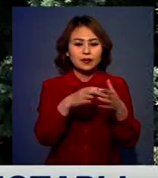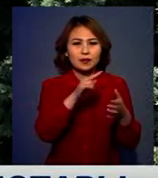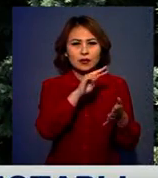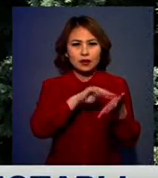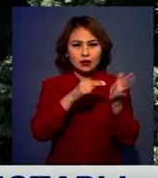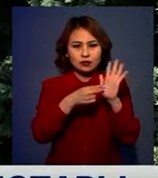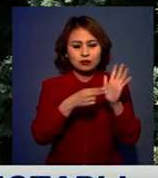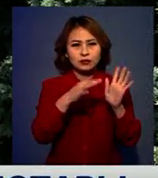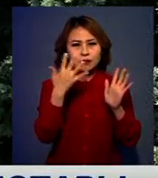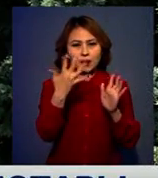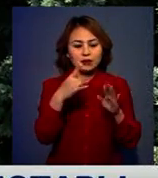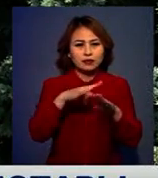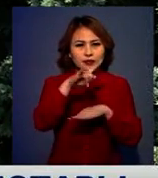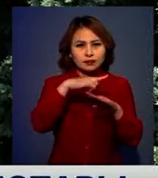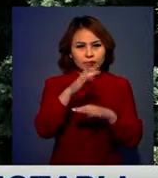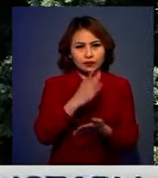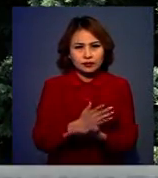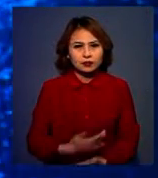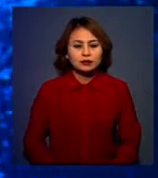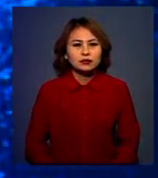Оның ішінде 5 ұшақта бар.